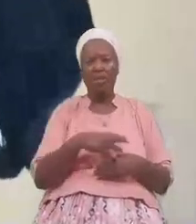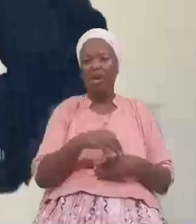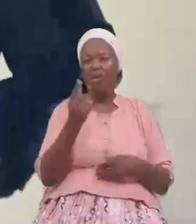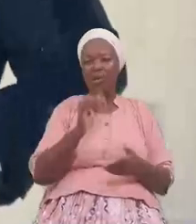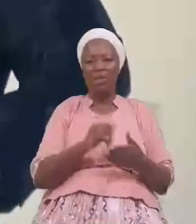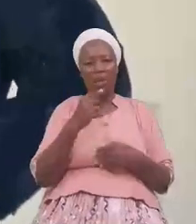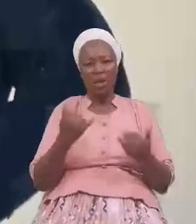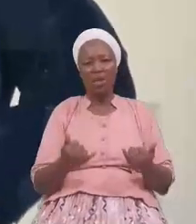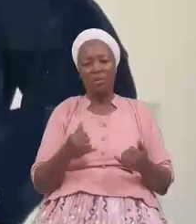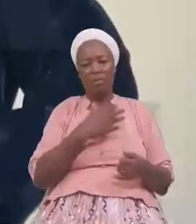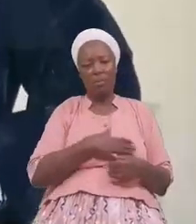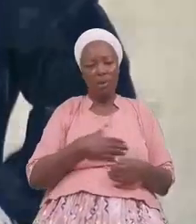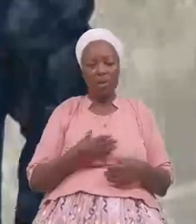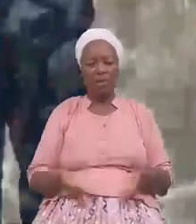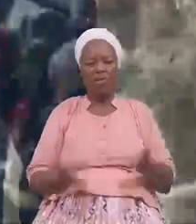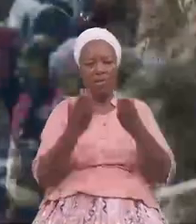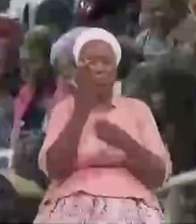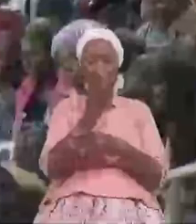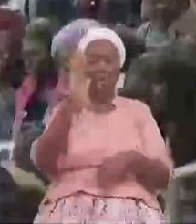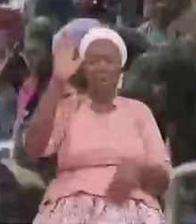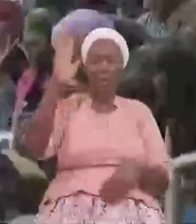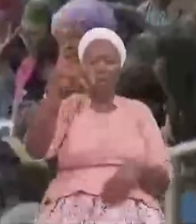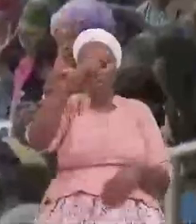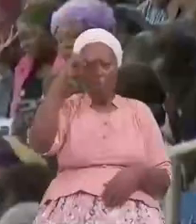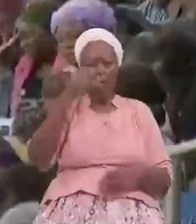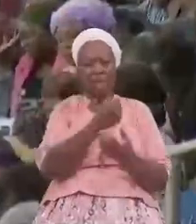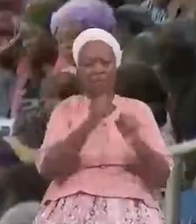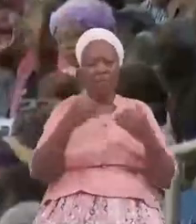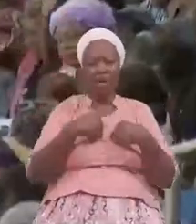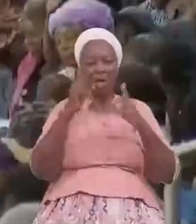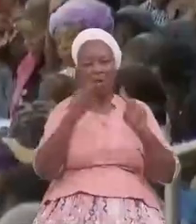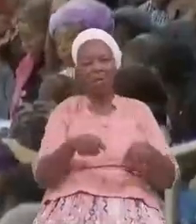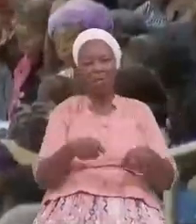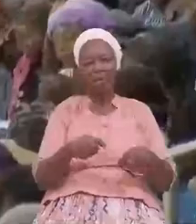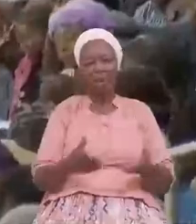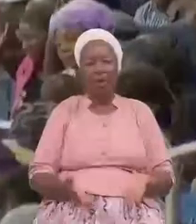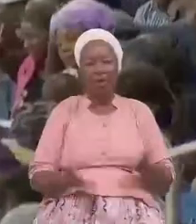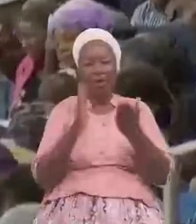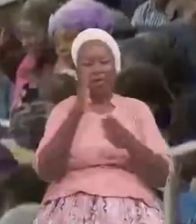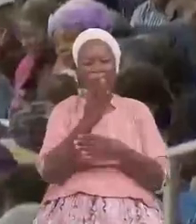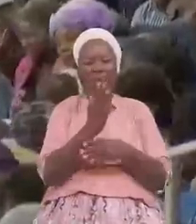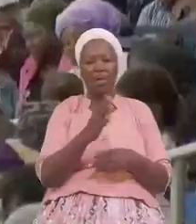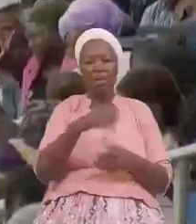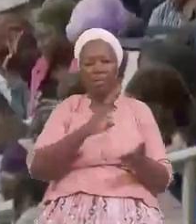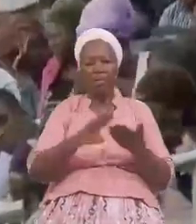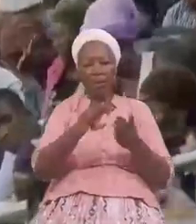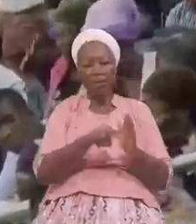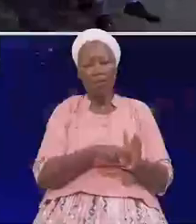main. Le salut est venu. Lève ta main. Le pardon est